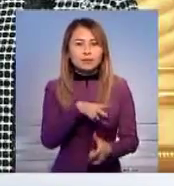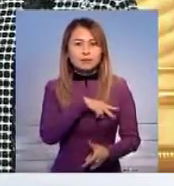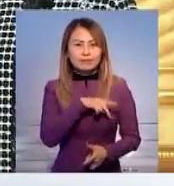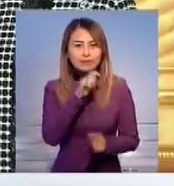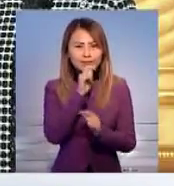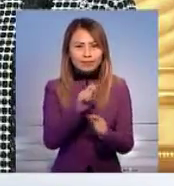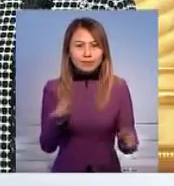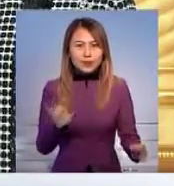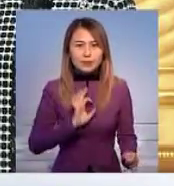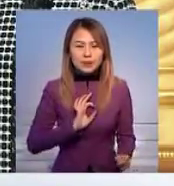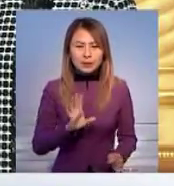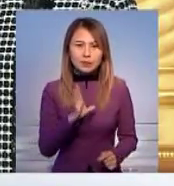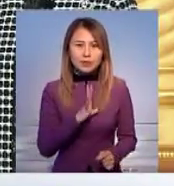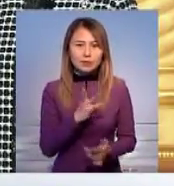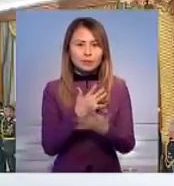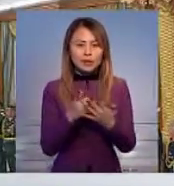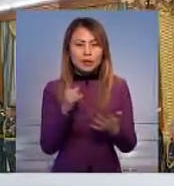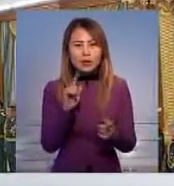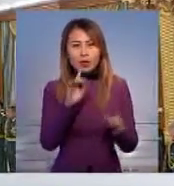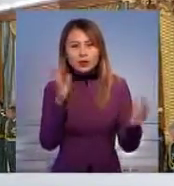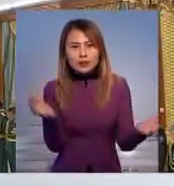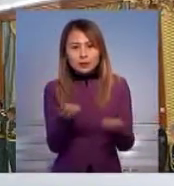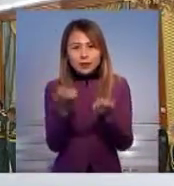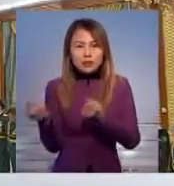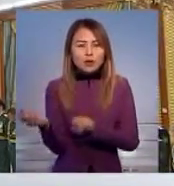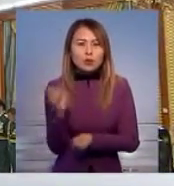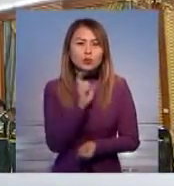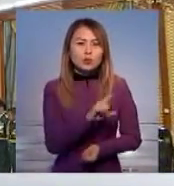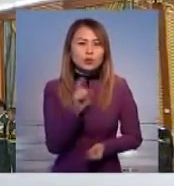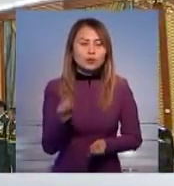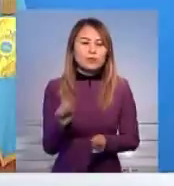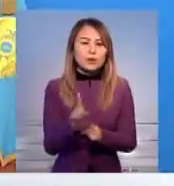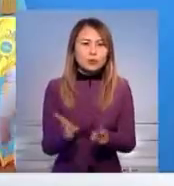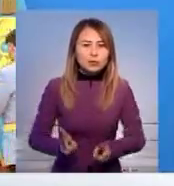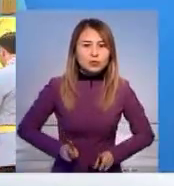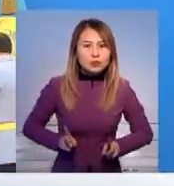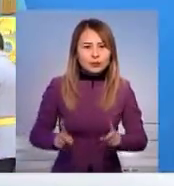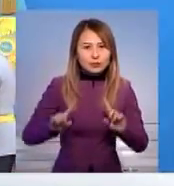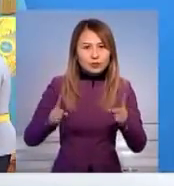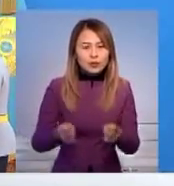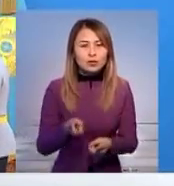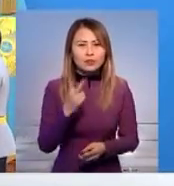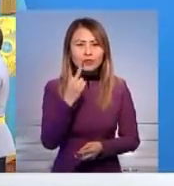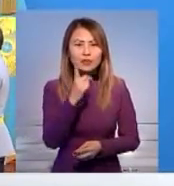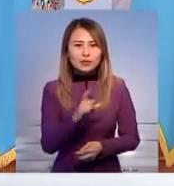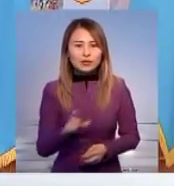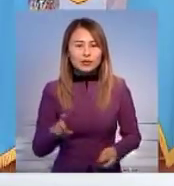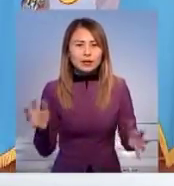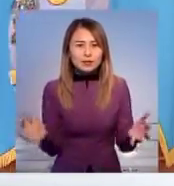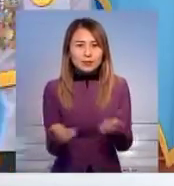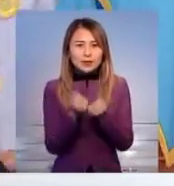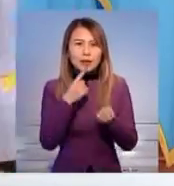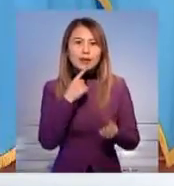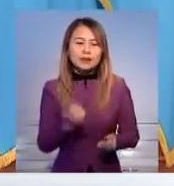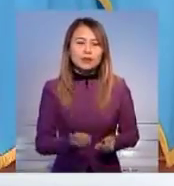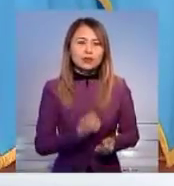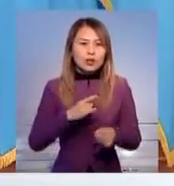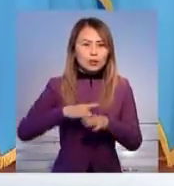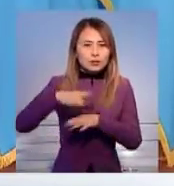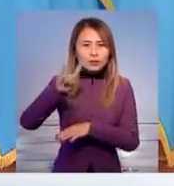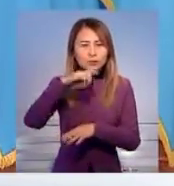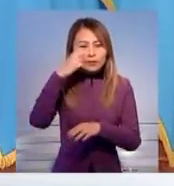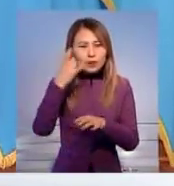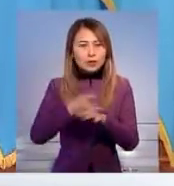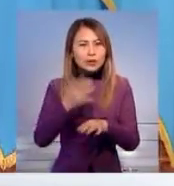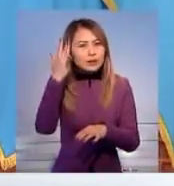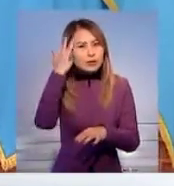алды. Олардың бірі өз өмірін қатерге тігіп, аса қауіпті қылмыскерлерді ұстаса, енді бірі екі баланы өрттен құтқарған. Тағы бірі әскери ұшақ апатқа ұшырап